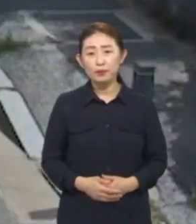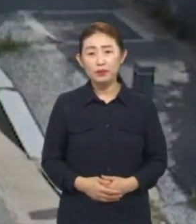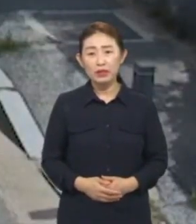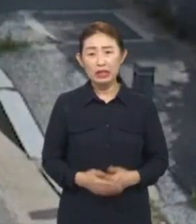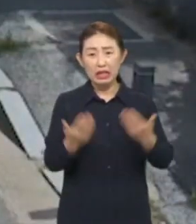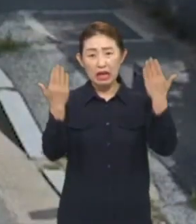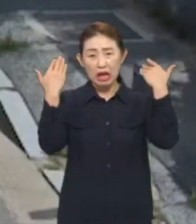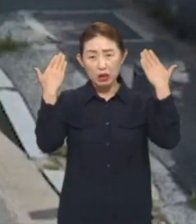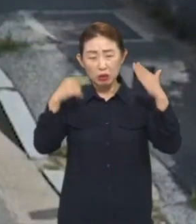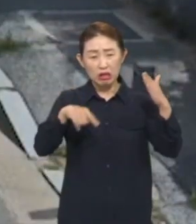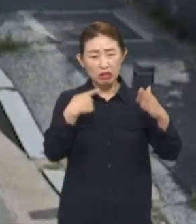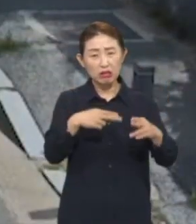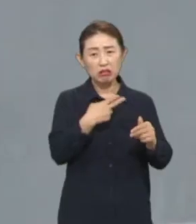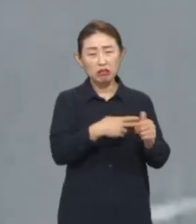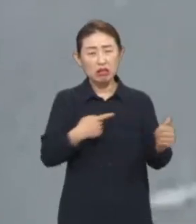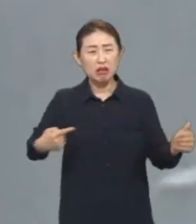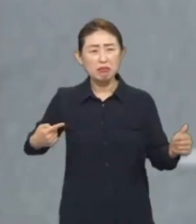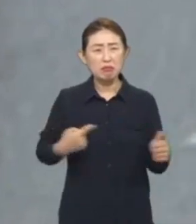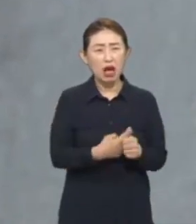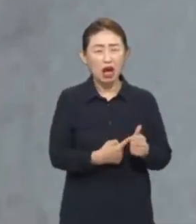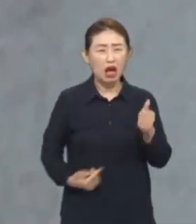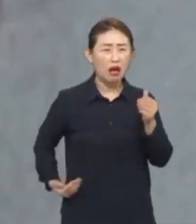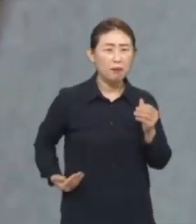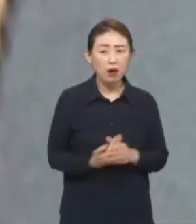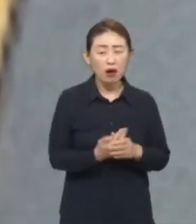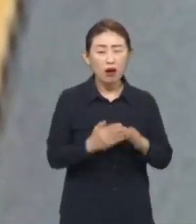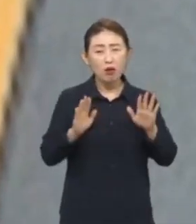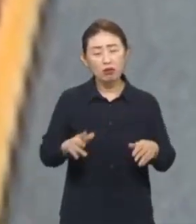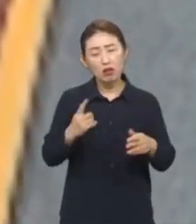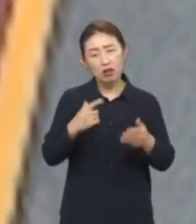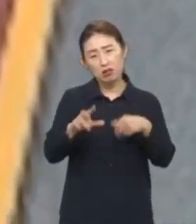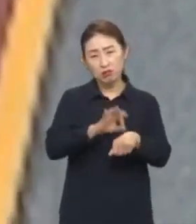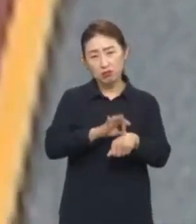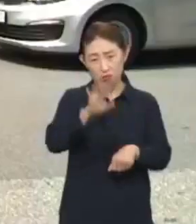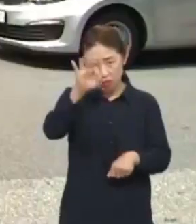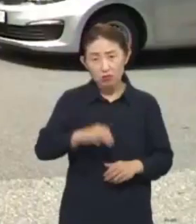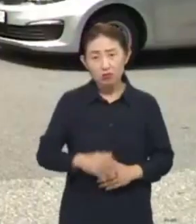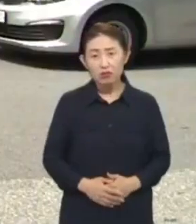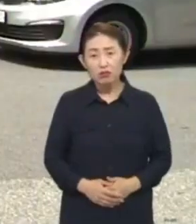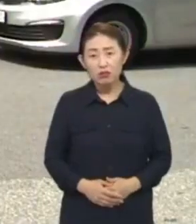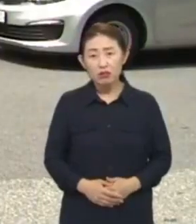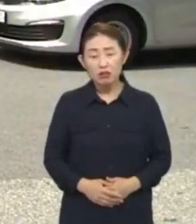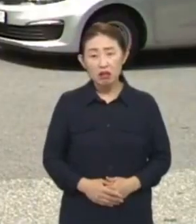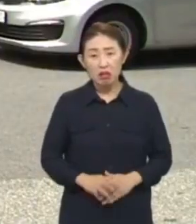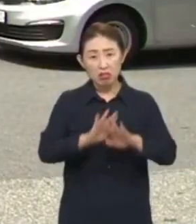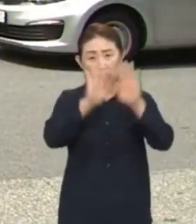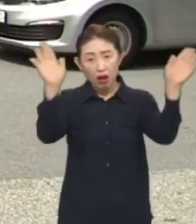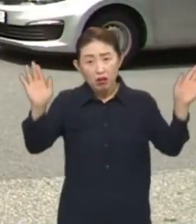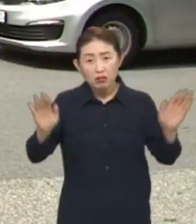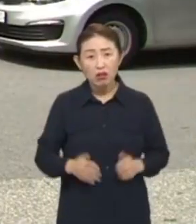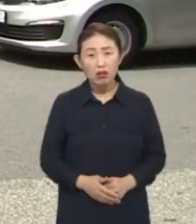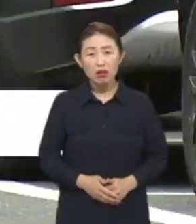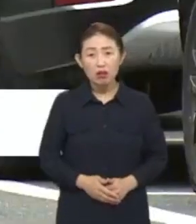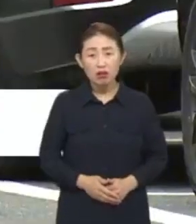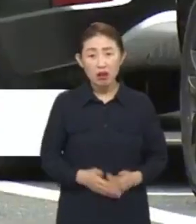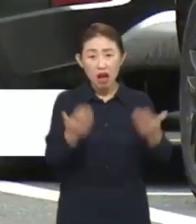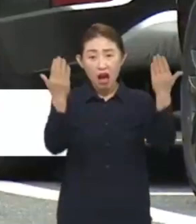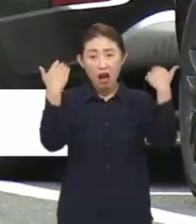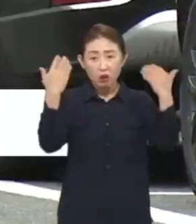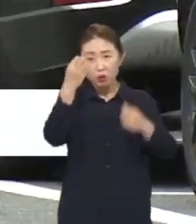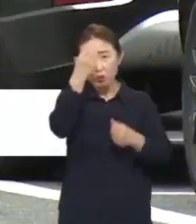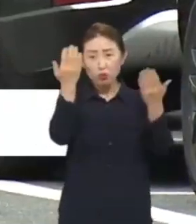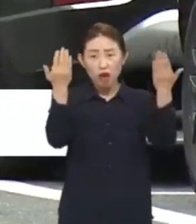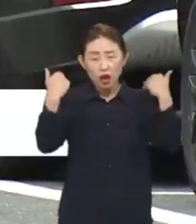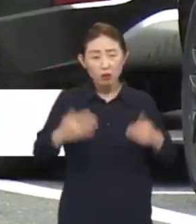학교 안에서 교사가 흉기에 찔리는 사건이 발생한 건 오전 10시쯤. 밝은 대낮 시내 한복판에 위치한